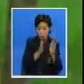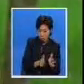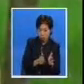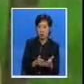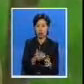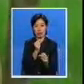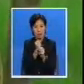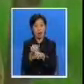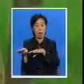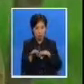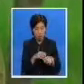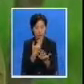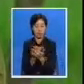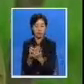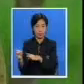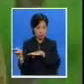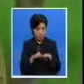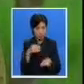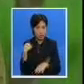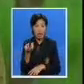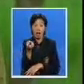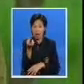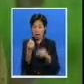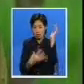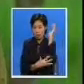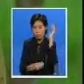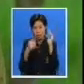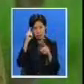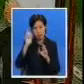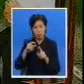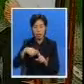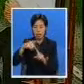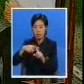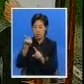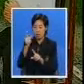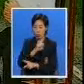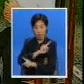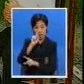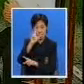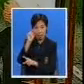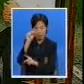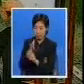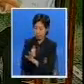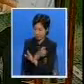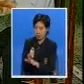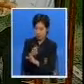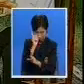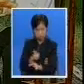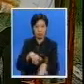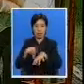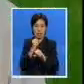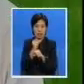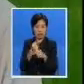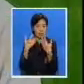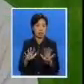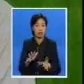งข้าวกับมันนี่เราจะต้องทำให้เสร็จภายใน30 พฤศจิกายนเพราะเราพร้อมอยู่แล้วขณะนี้ในพื้นที ่เรื่องการลงทะเบียนล่ะครับ